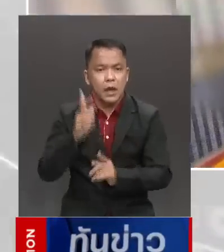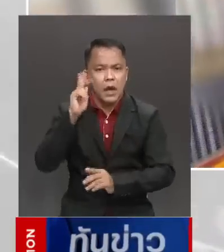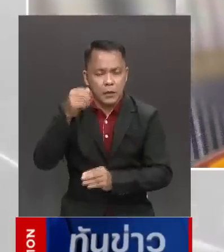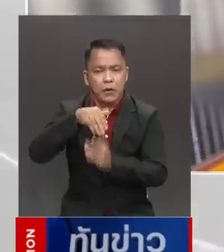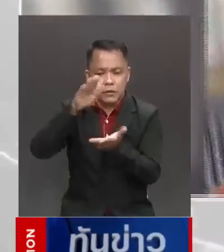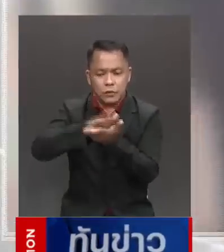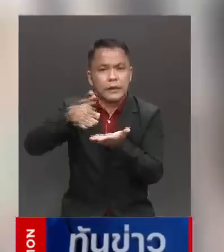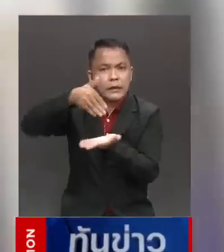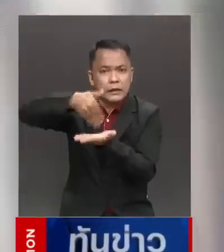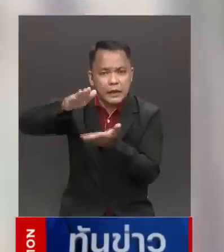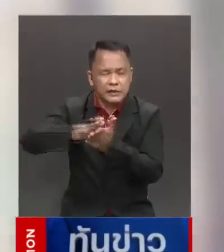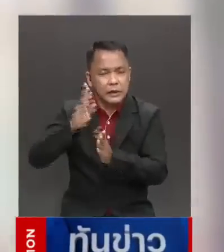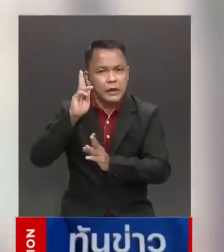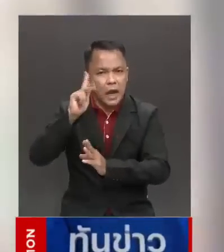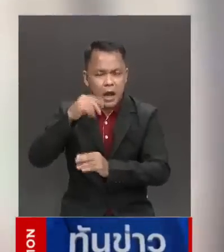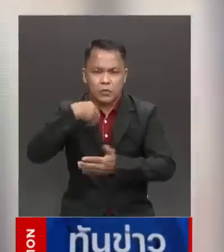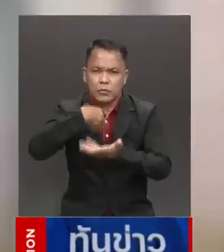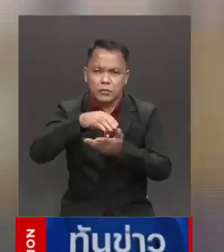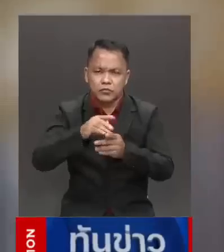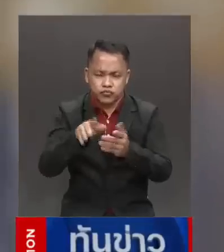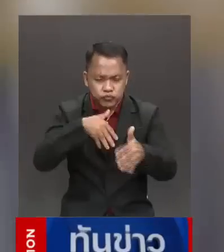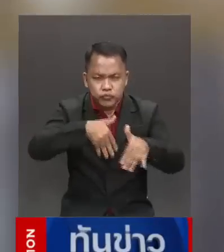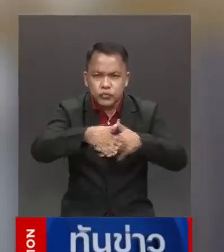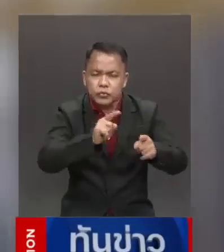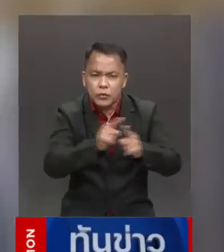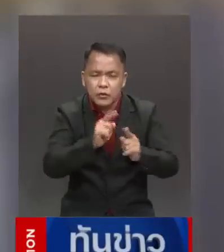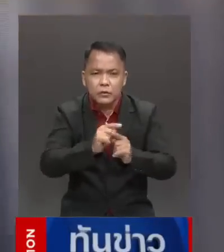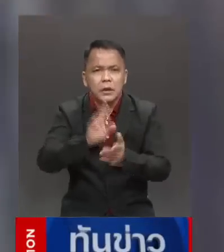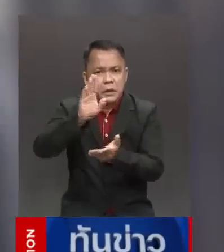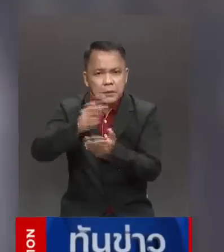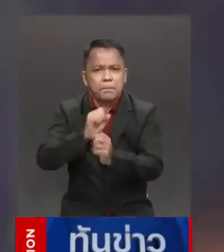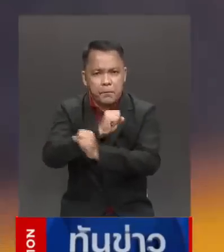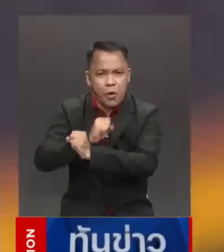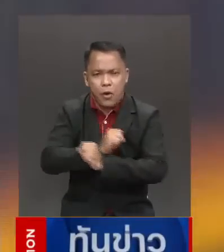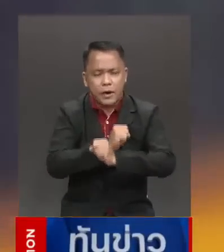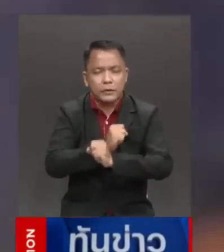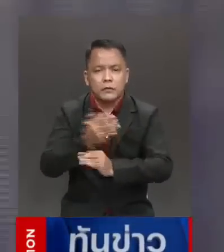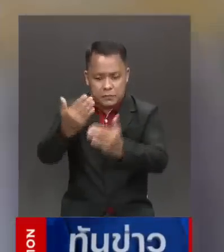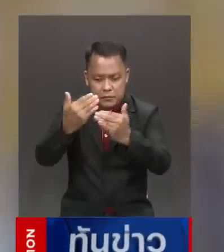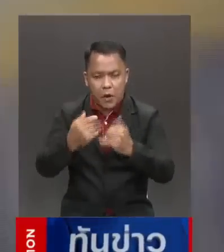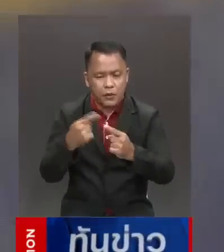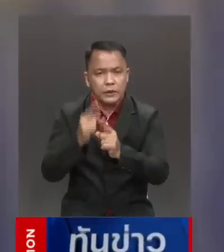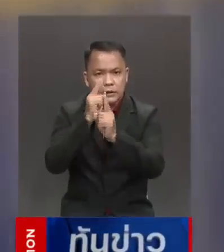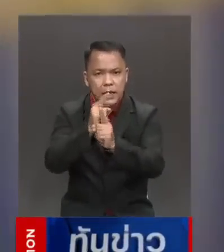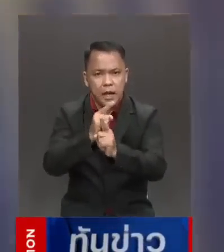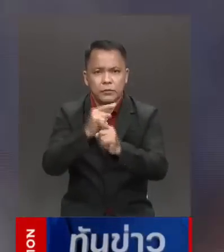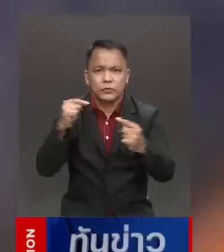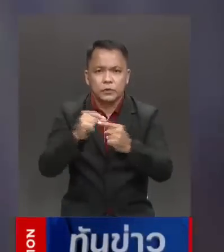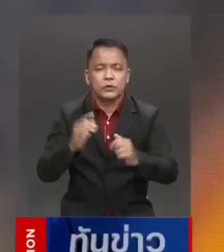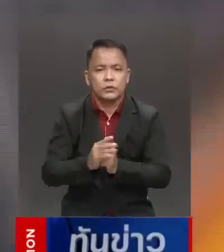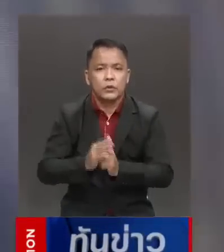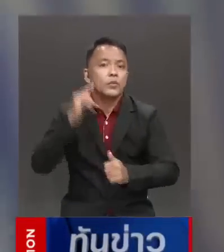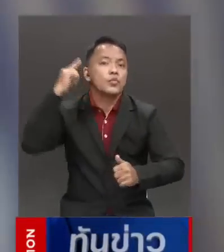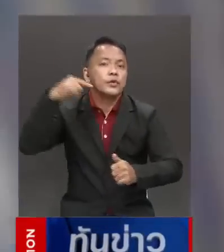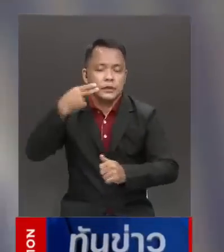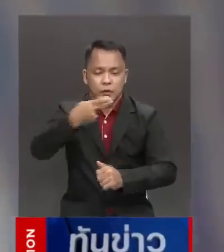ว่าเธอถูกไล่ออกจากโรงเรียนเนี่ยก็เป็นกระแสวิพากษ์วิจารณ์ในสังคมเกิดแฮชแท็กเซฟหยกขึ้นมาแต่เวลาต่อมาครับมันก็ตามมาด้วยเหตุการณ์ที่ว่าเธอไป